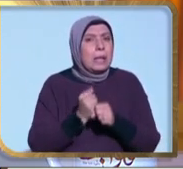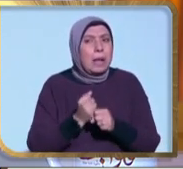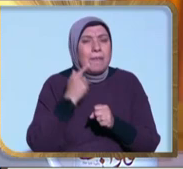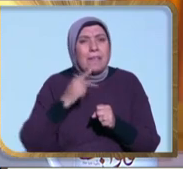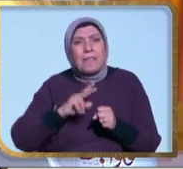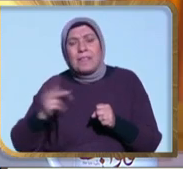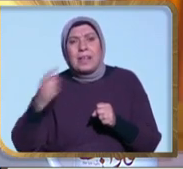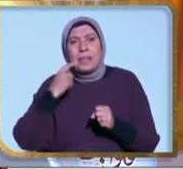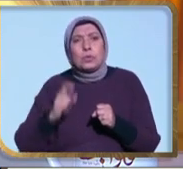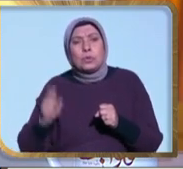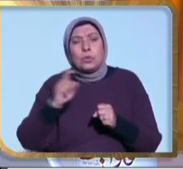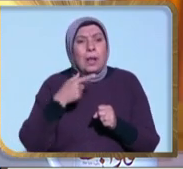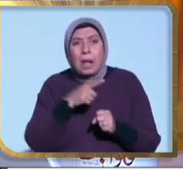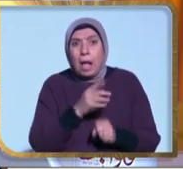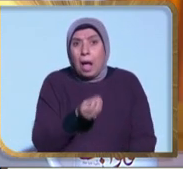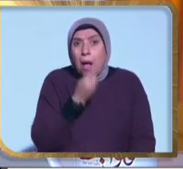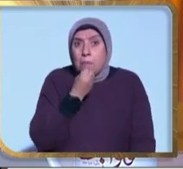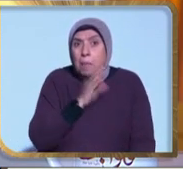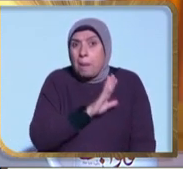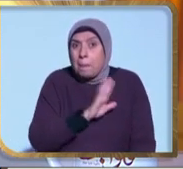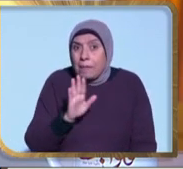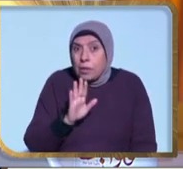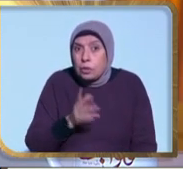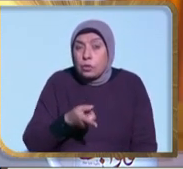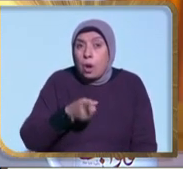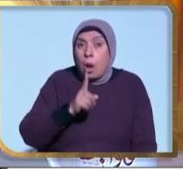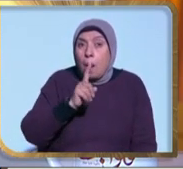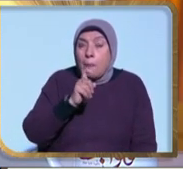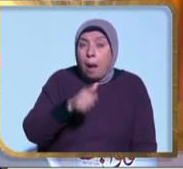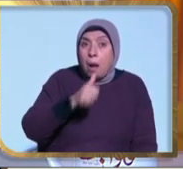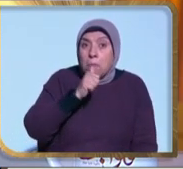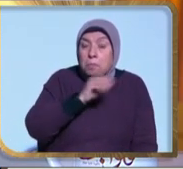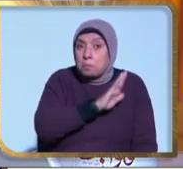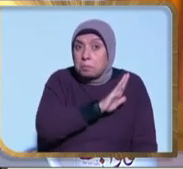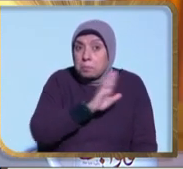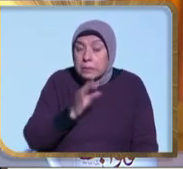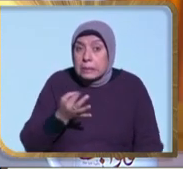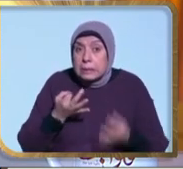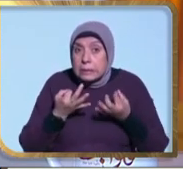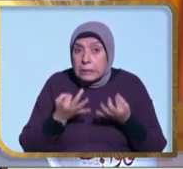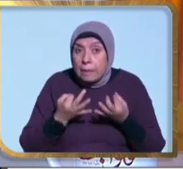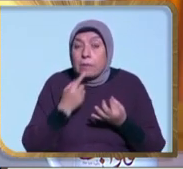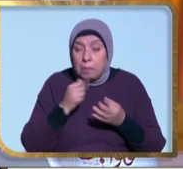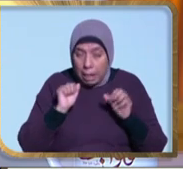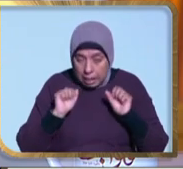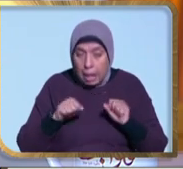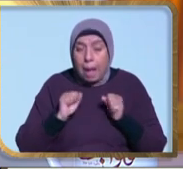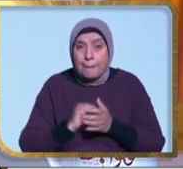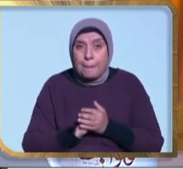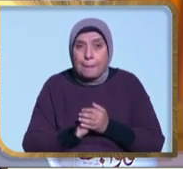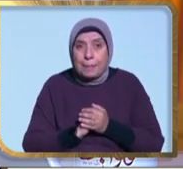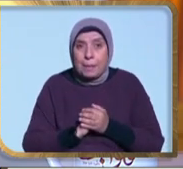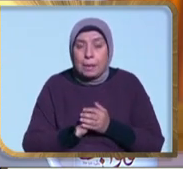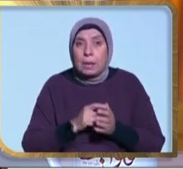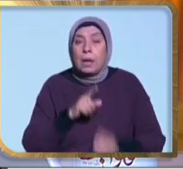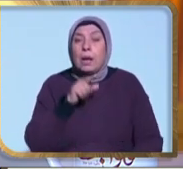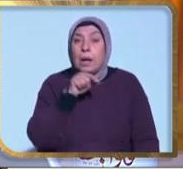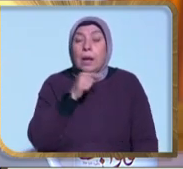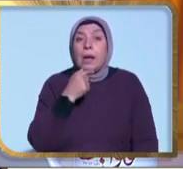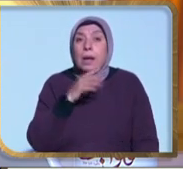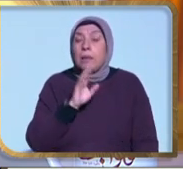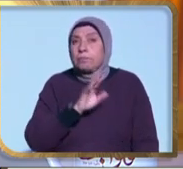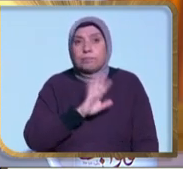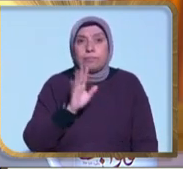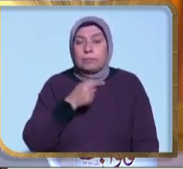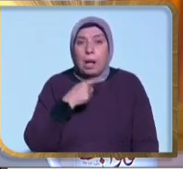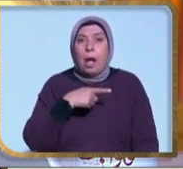عن الشراب والطعام في صومه نعم كان يمتنع صيام سيدنا موسى